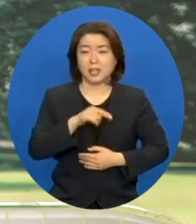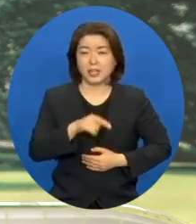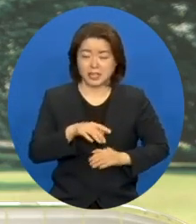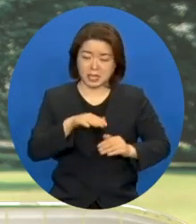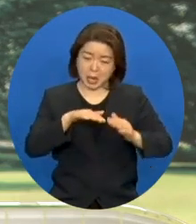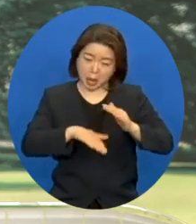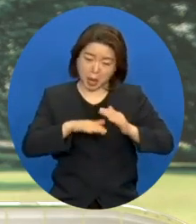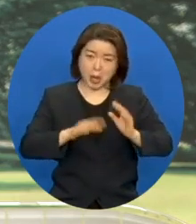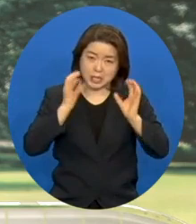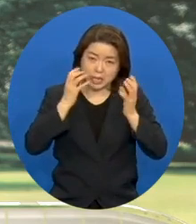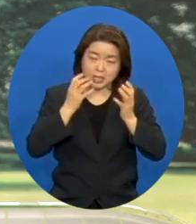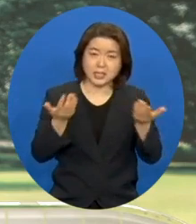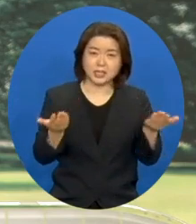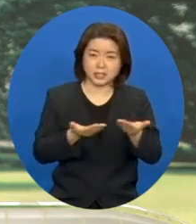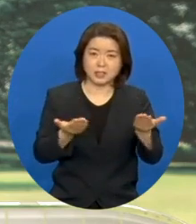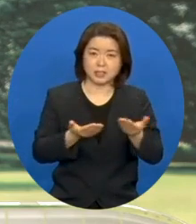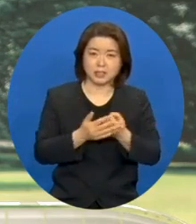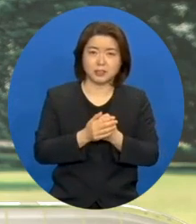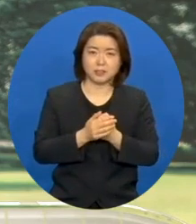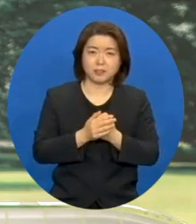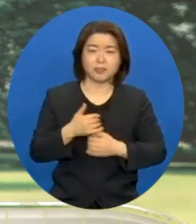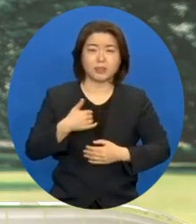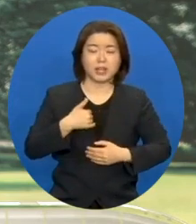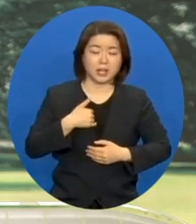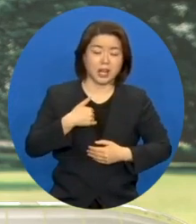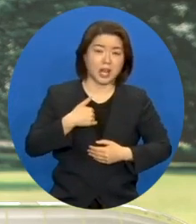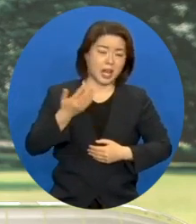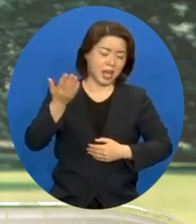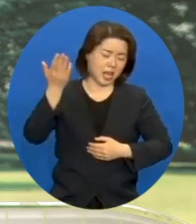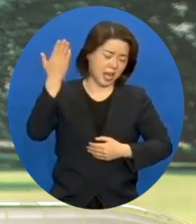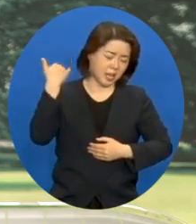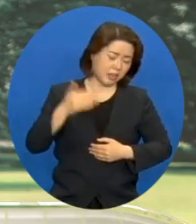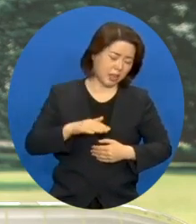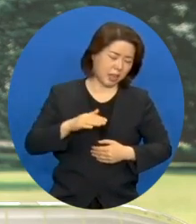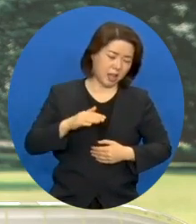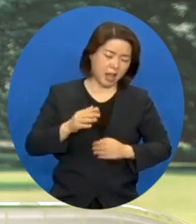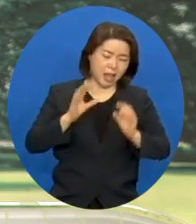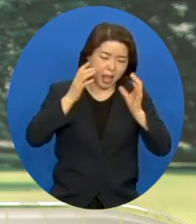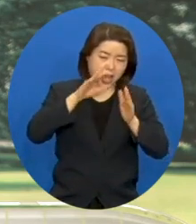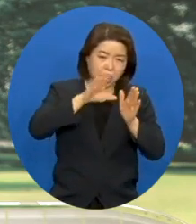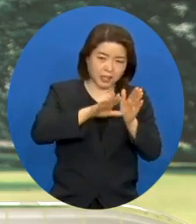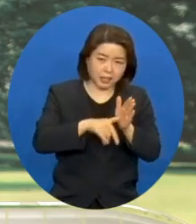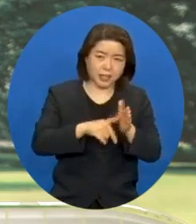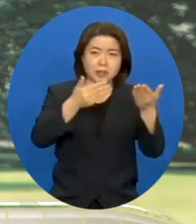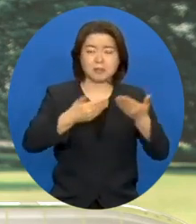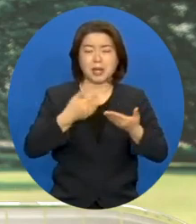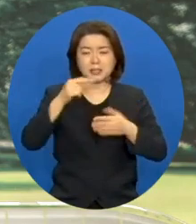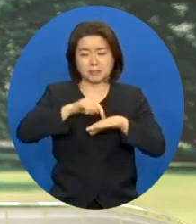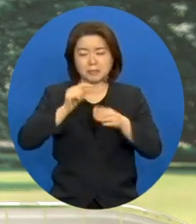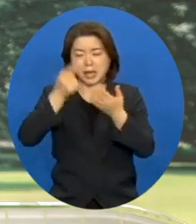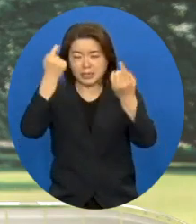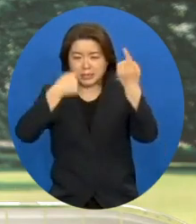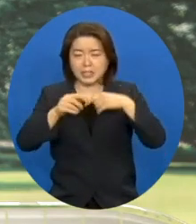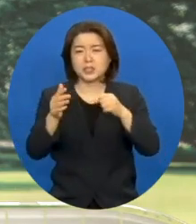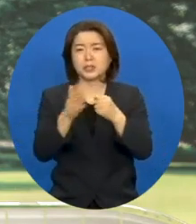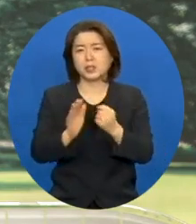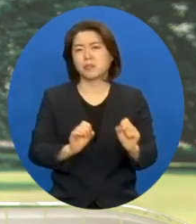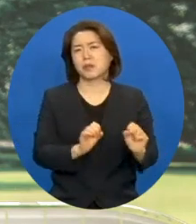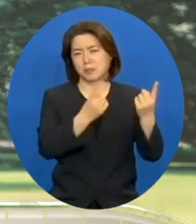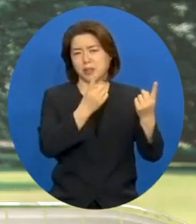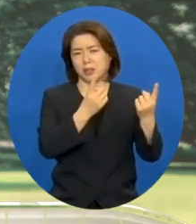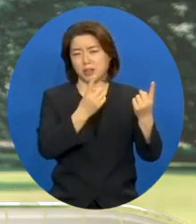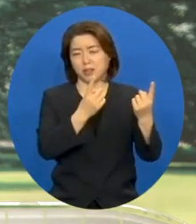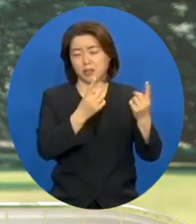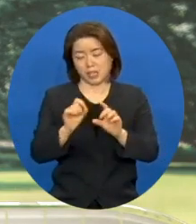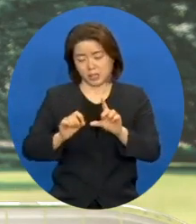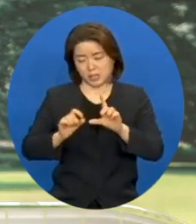어린아이 일이 어렸을 때 받은 내 마음의 상처 때문에 일어나는 거예요. 대부분 다